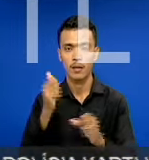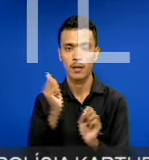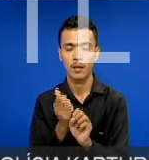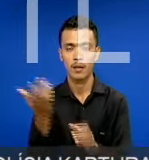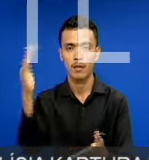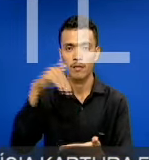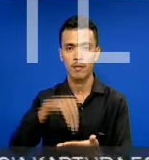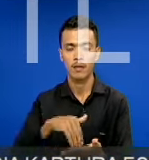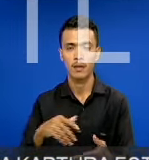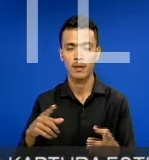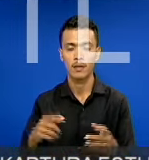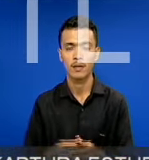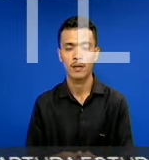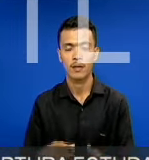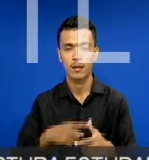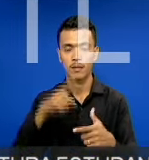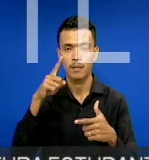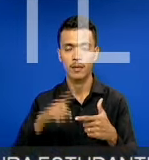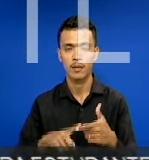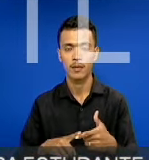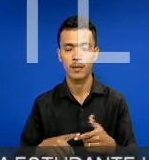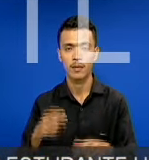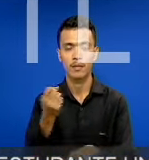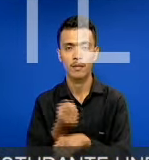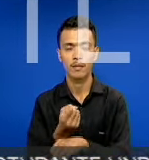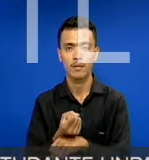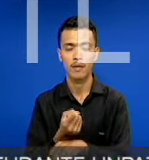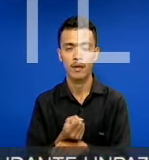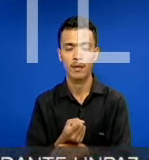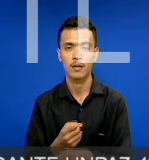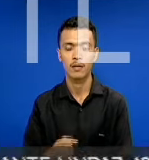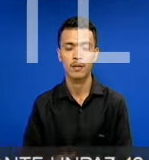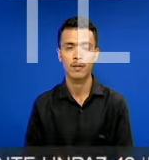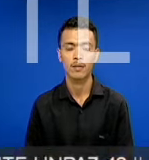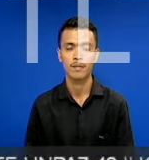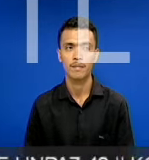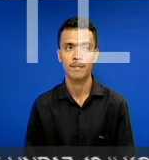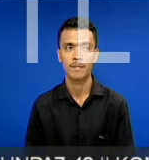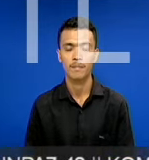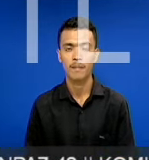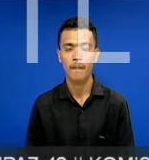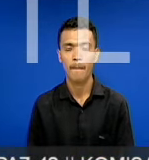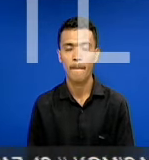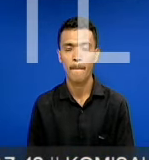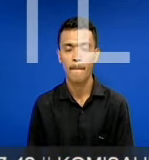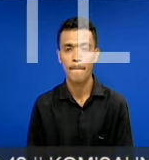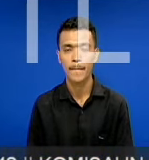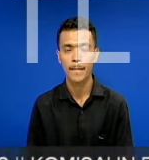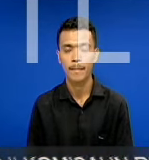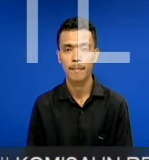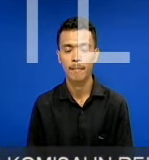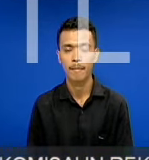e Kalimantan yang kedua adalah batuara itu fosil energi fosil ya Sedangkan ini Green energy